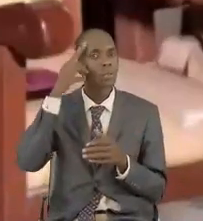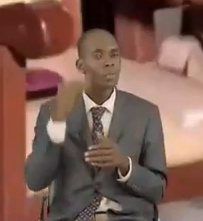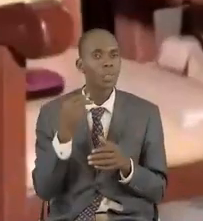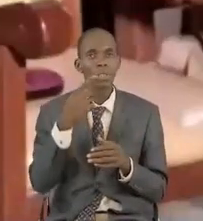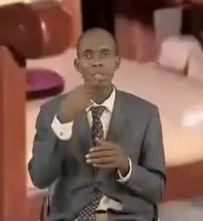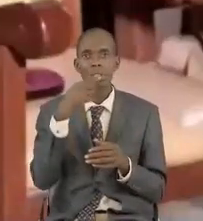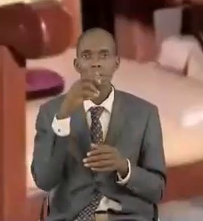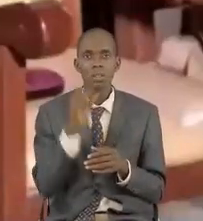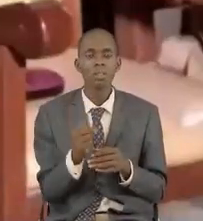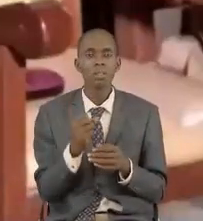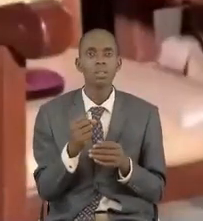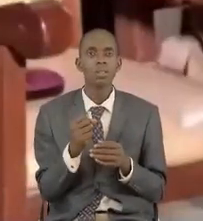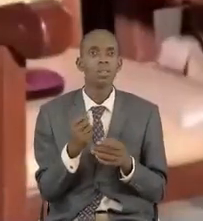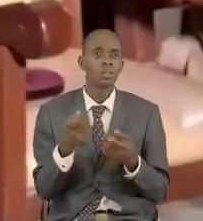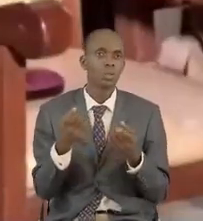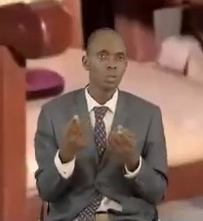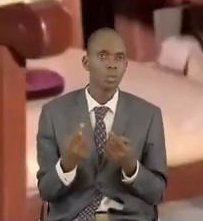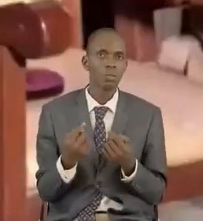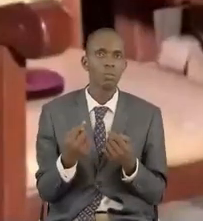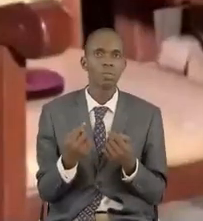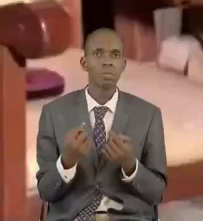que venez